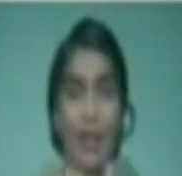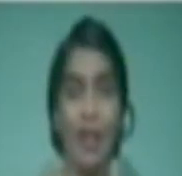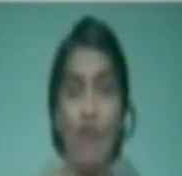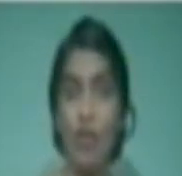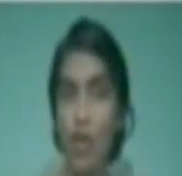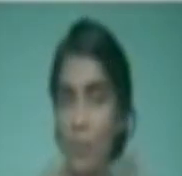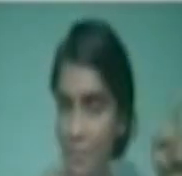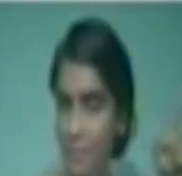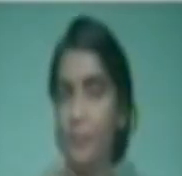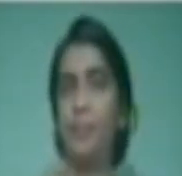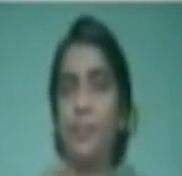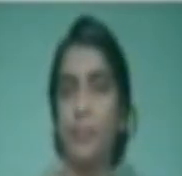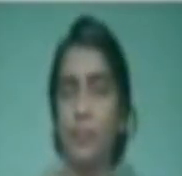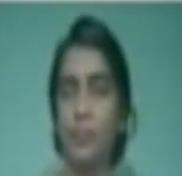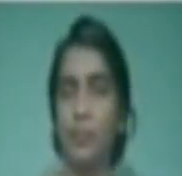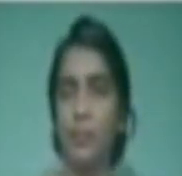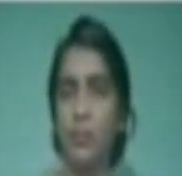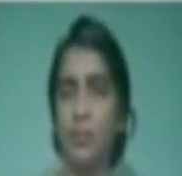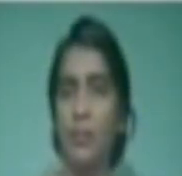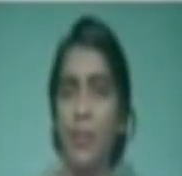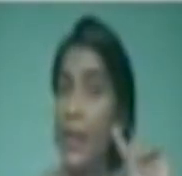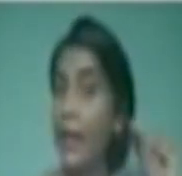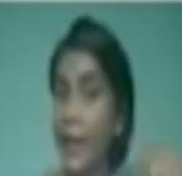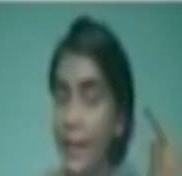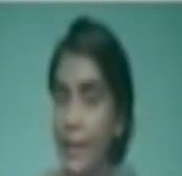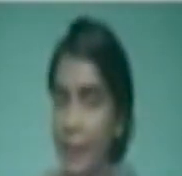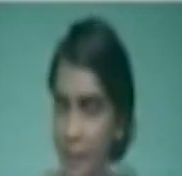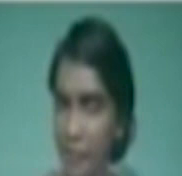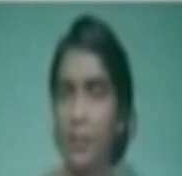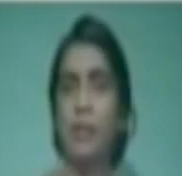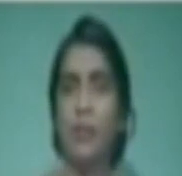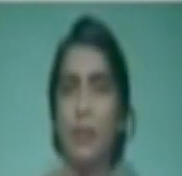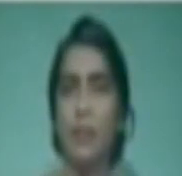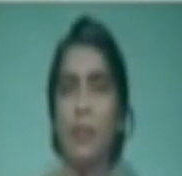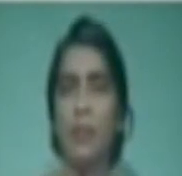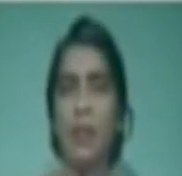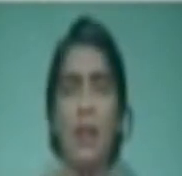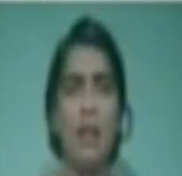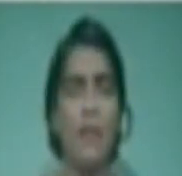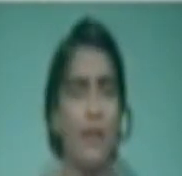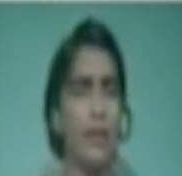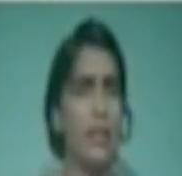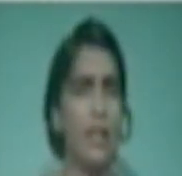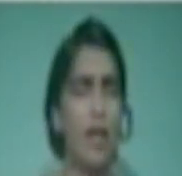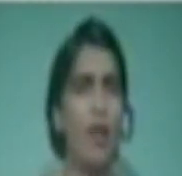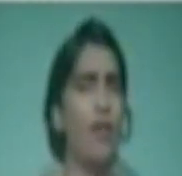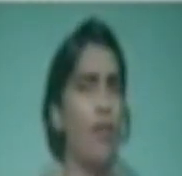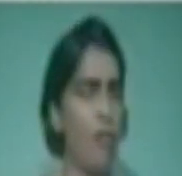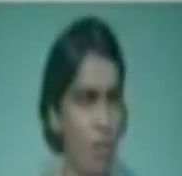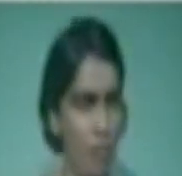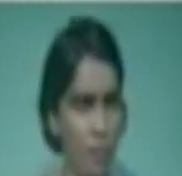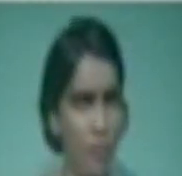ගරු කථානායකතුමනි, දැන් හෙට දවස වෙනකොට පූජ්‍ය ගල්වැව සිරිදම්ම ස්වාමින්ද්‍රයන්